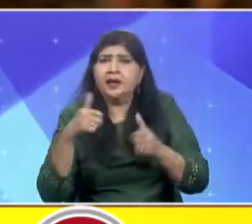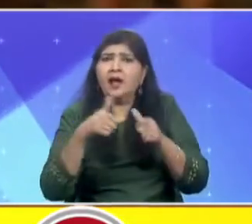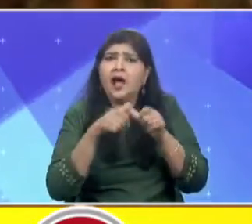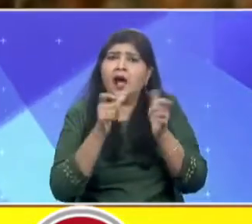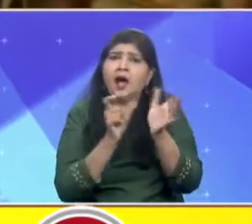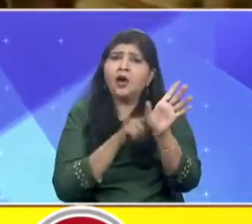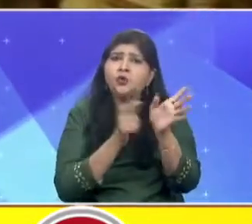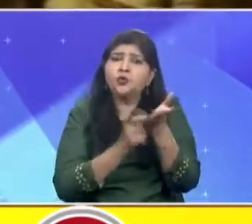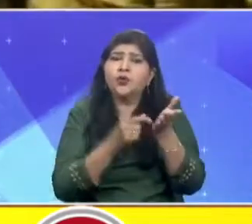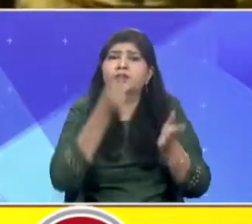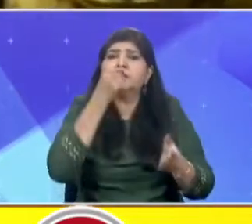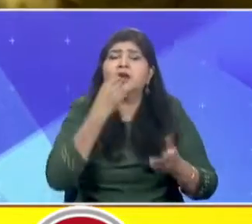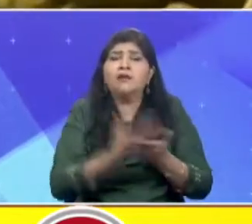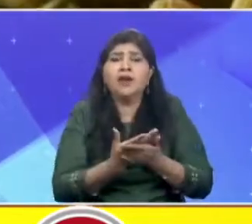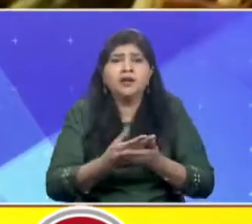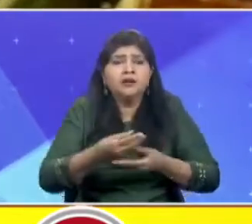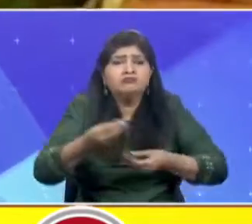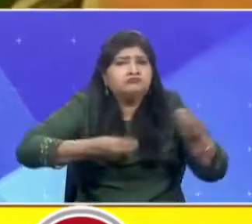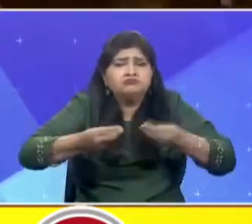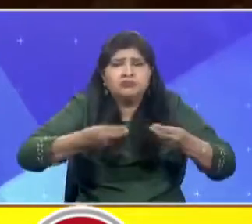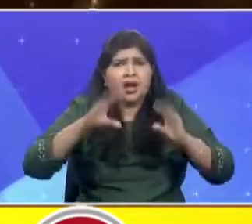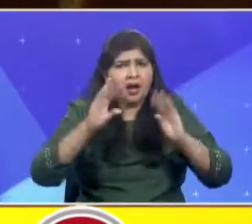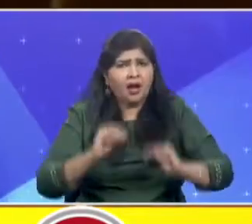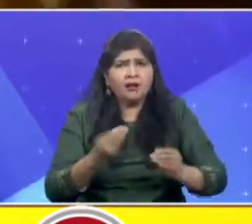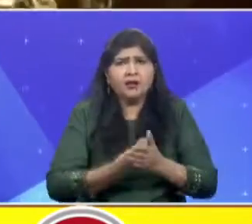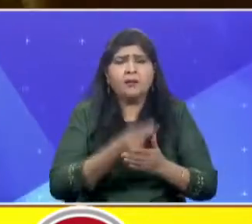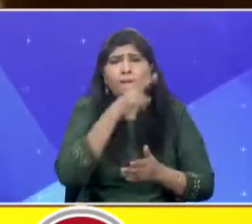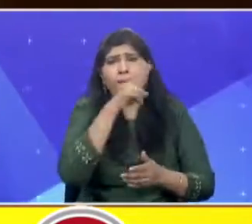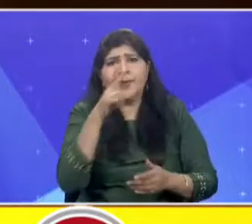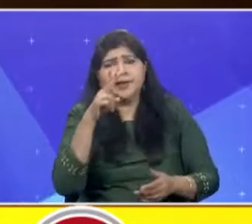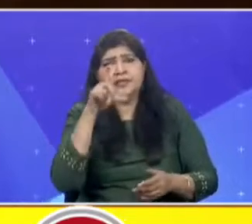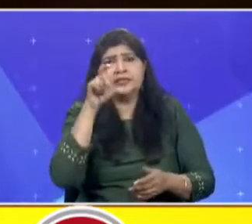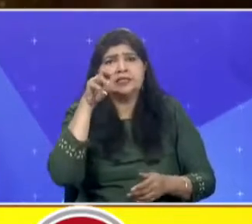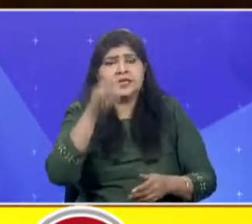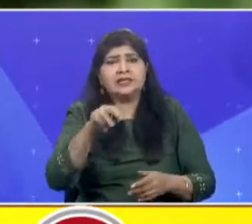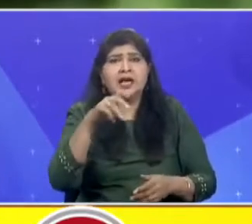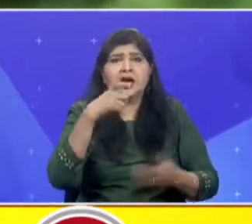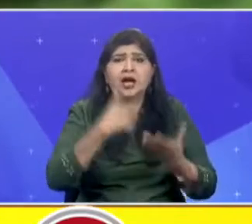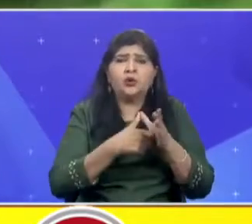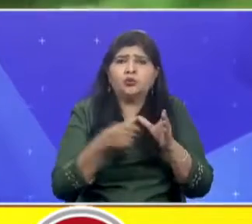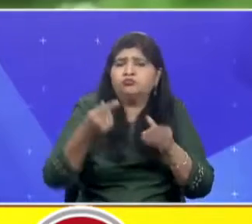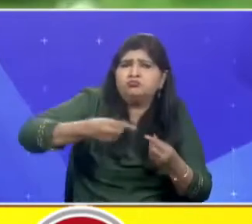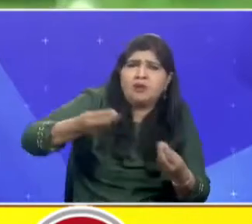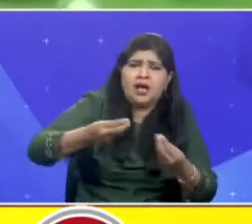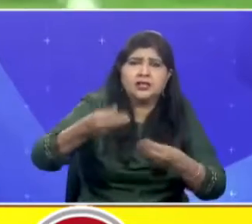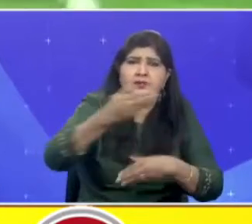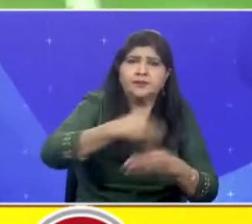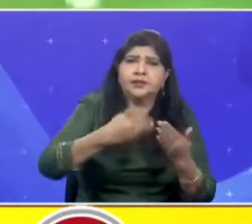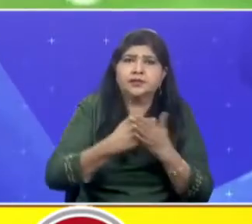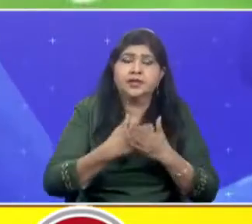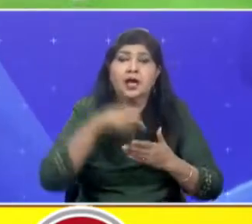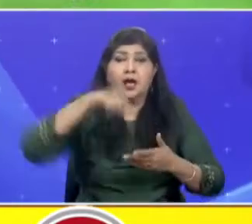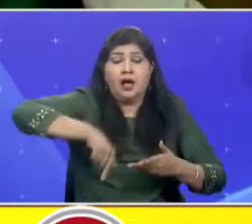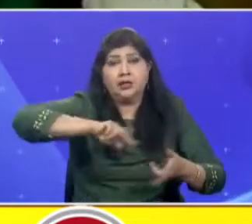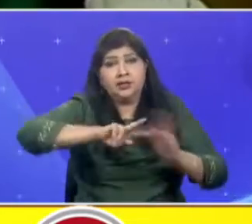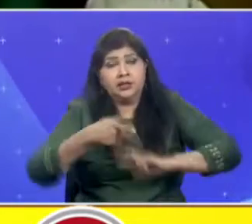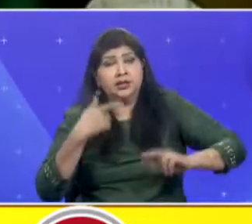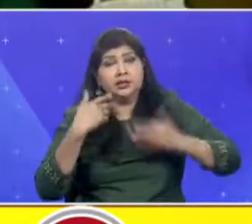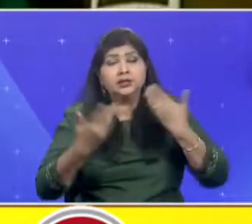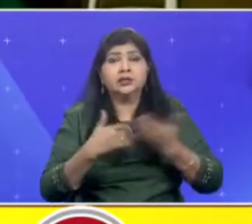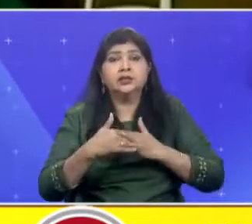से जुड़ी दवाइयों का बाजार 22,000 करोड़ रुपए के आसपास का था।